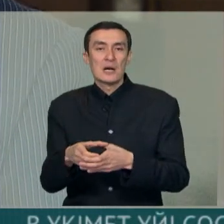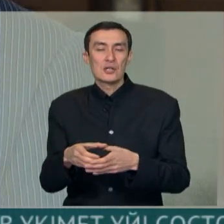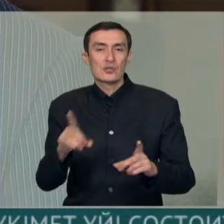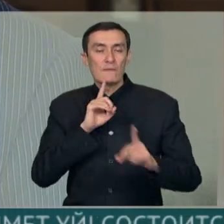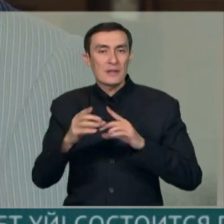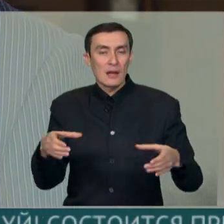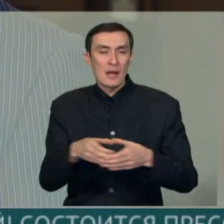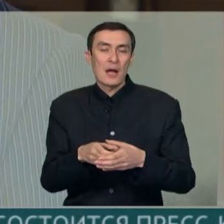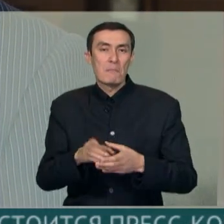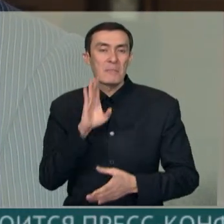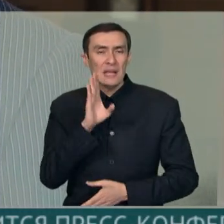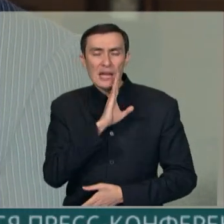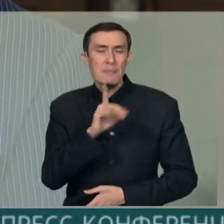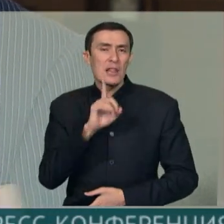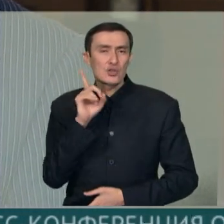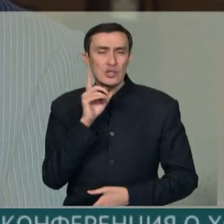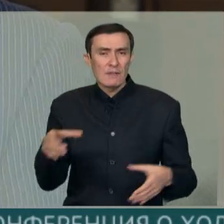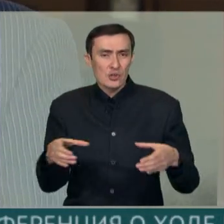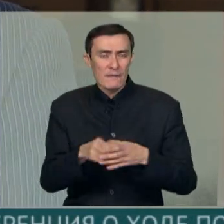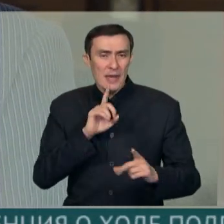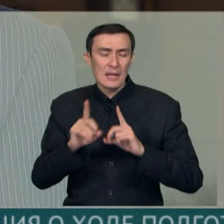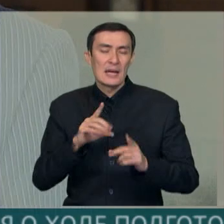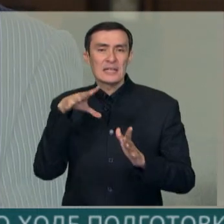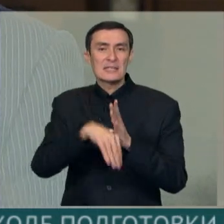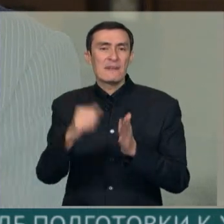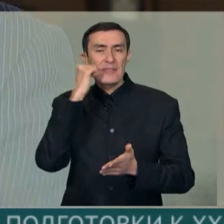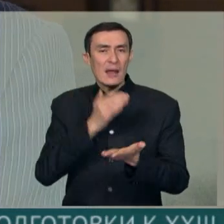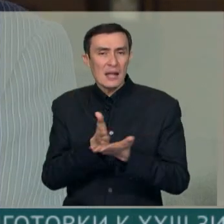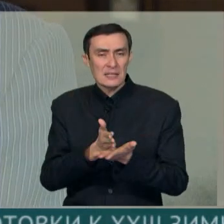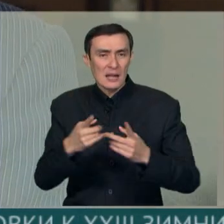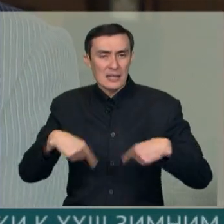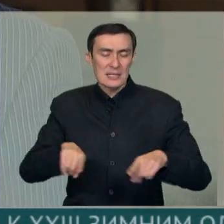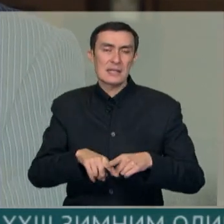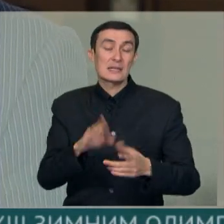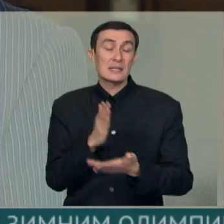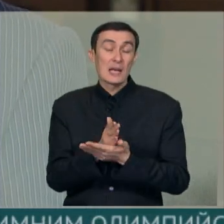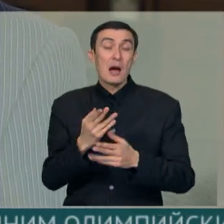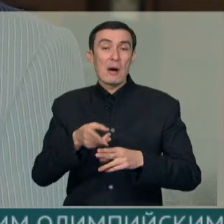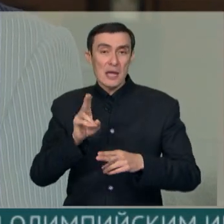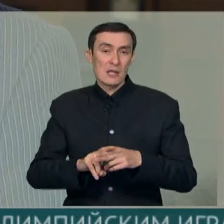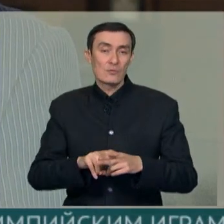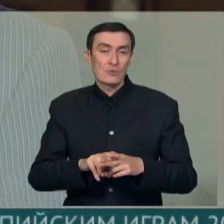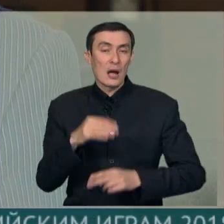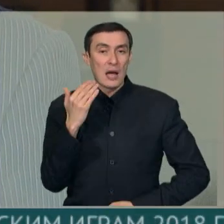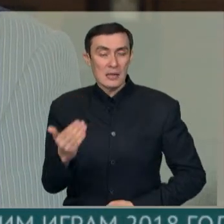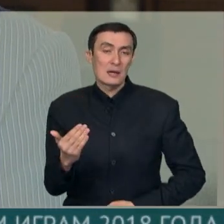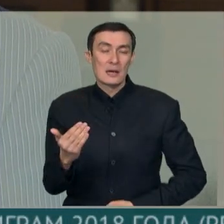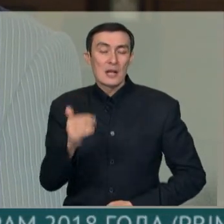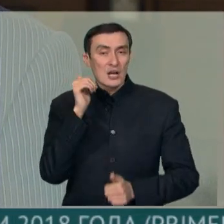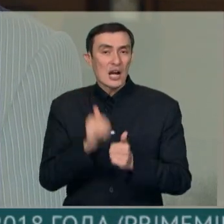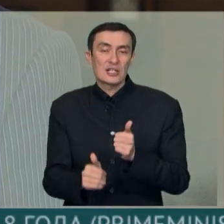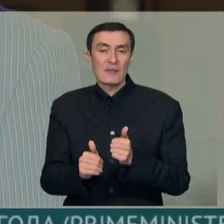советов молодежного совета, там и ветеранов. Поэтому они в